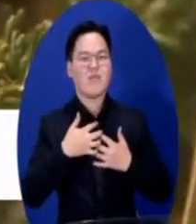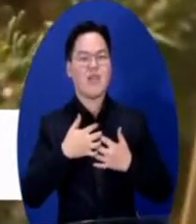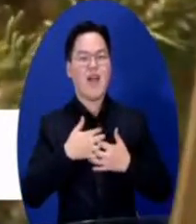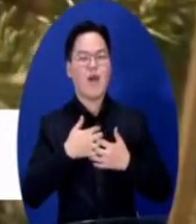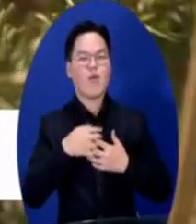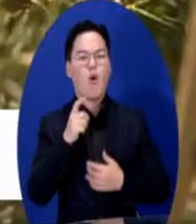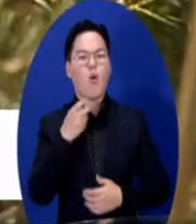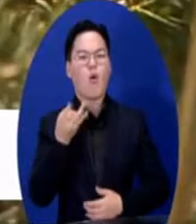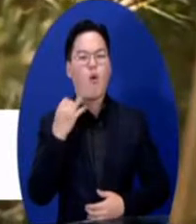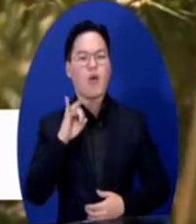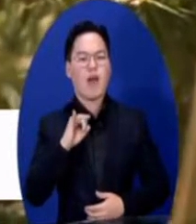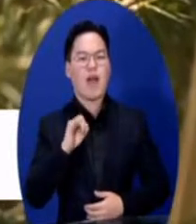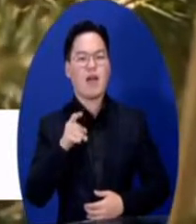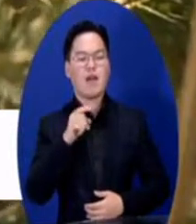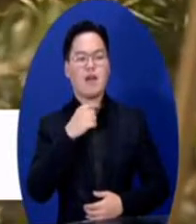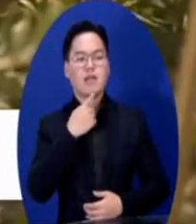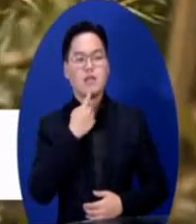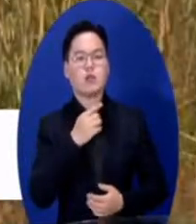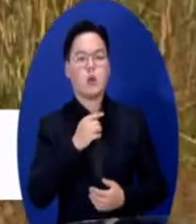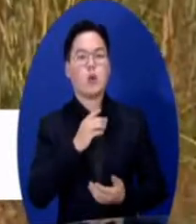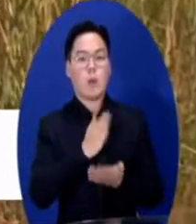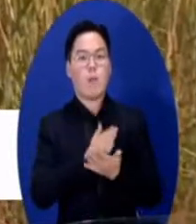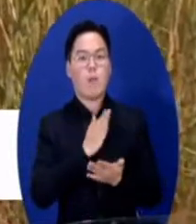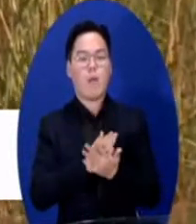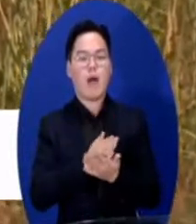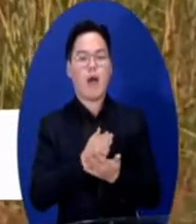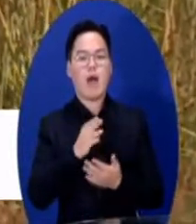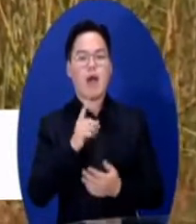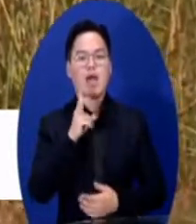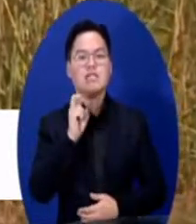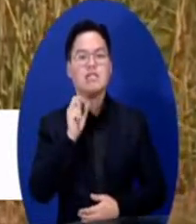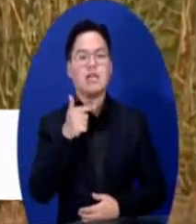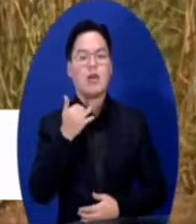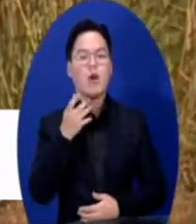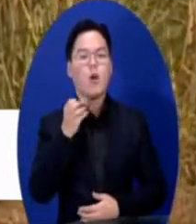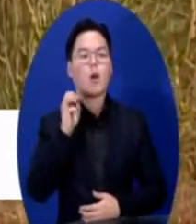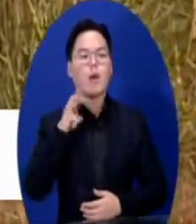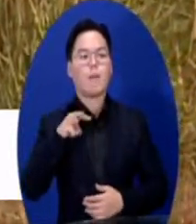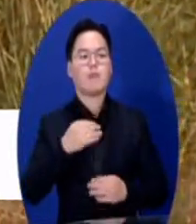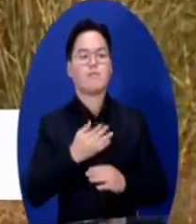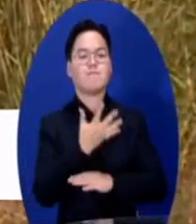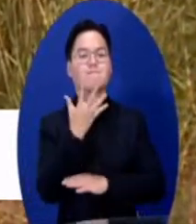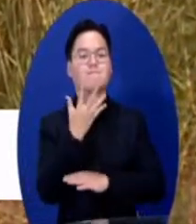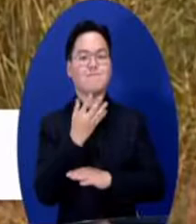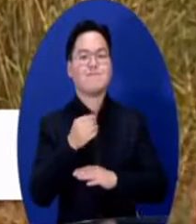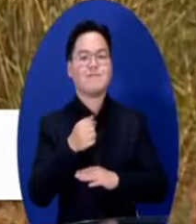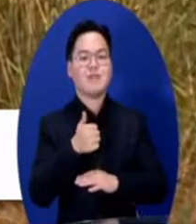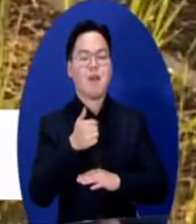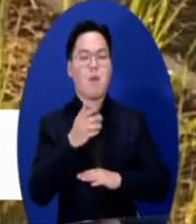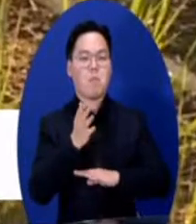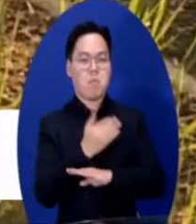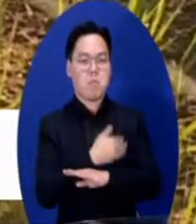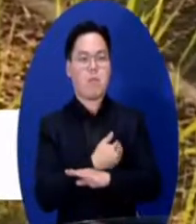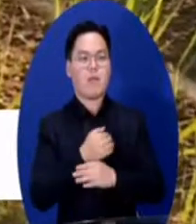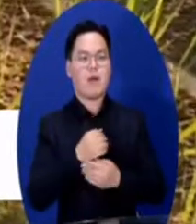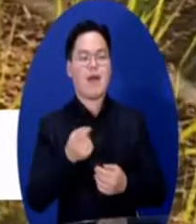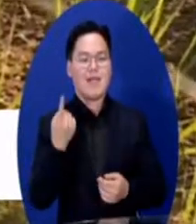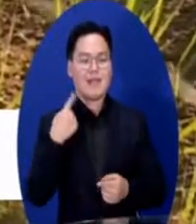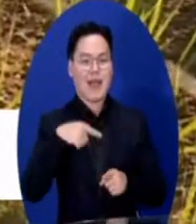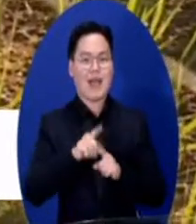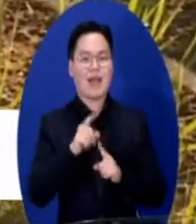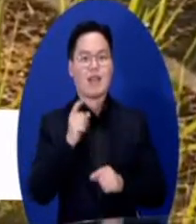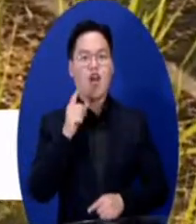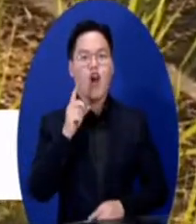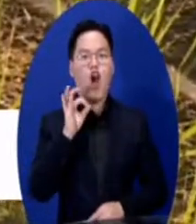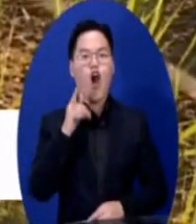хөрсийг хураашуулж цөлжүүлэхэд ихээхэн үүрэг гүйцэтгэдэг зэрлэг ургамал буурсан байна. Энэ нь зайнаас танд судалгаа хийсэн газруудад үүн шиг нөхөн